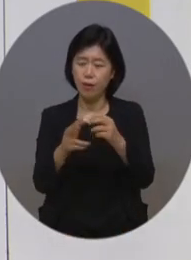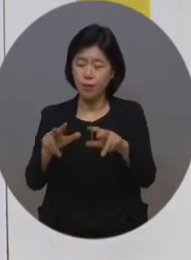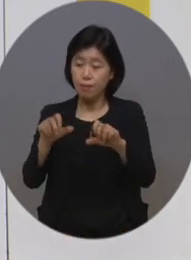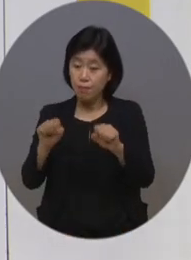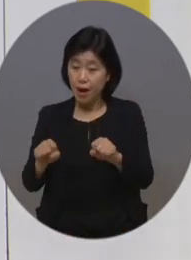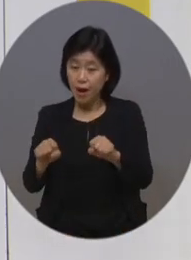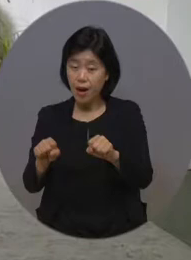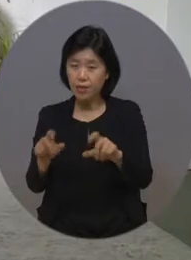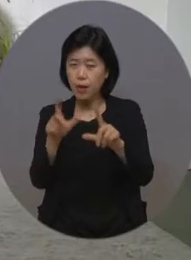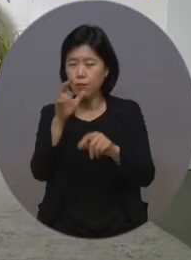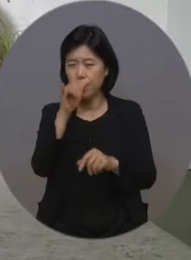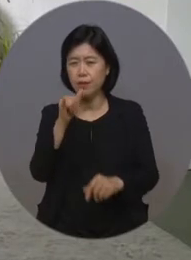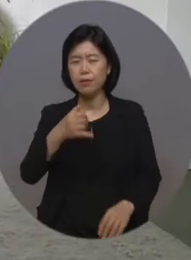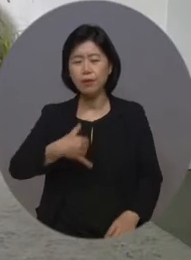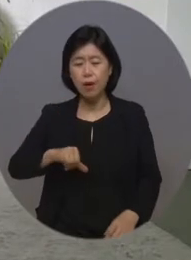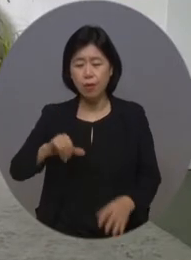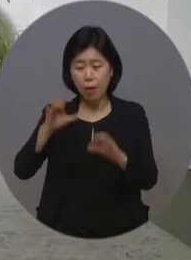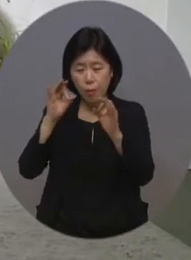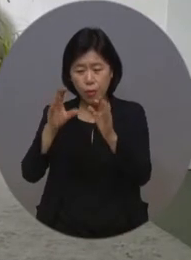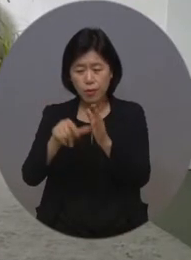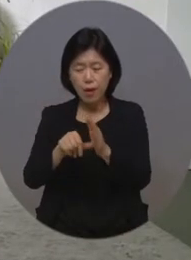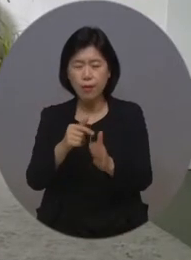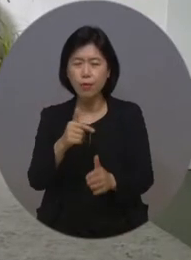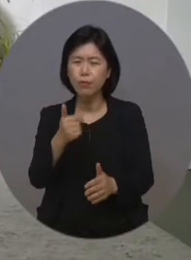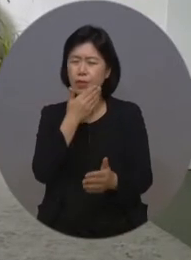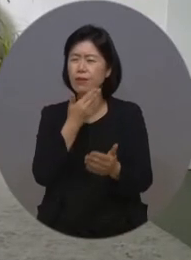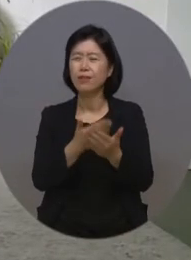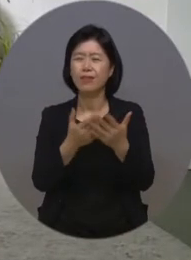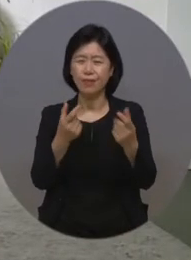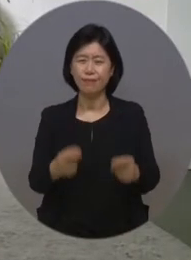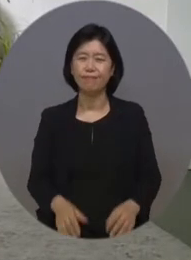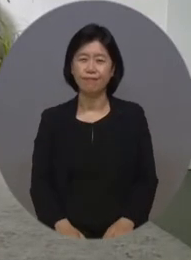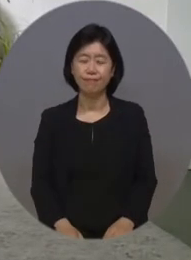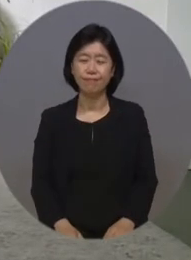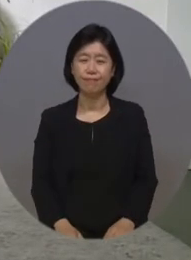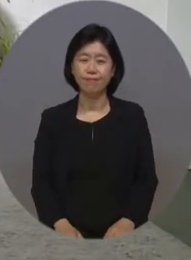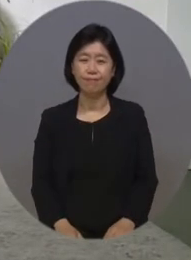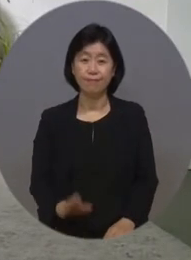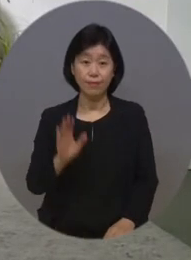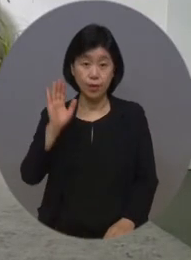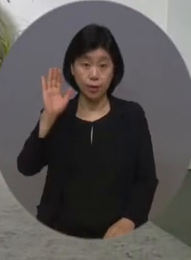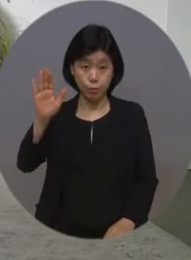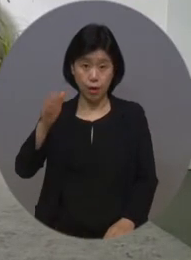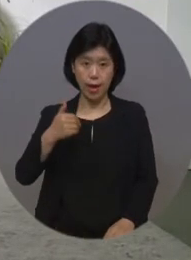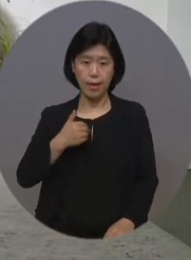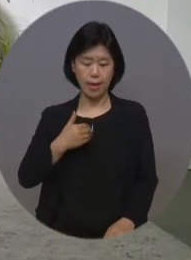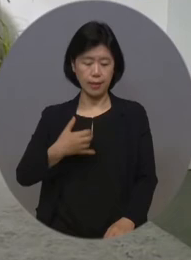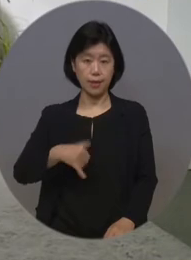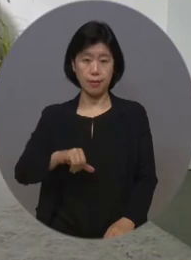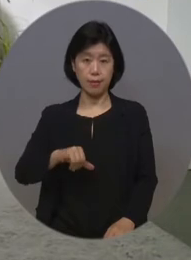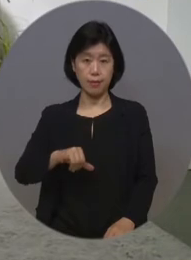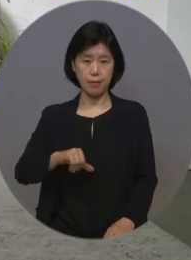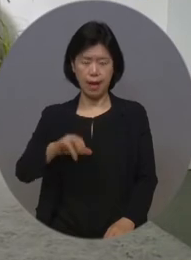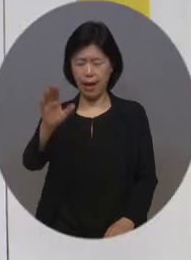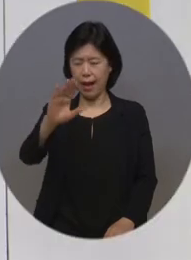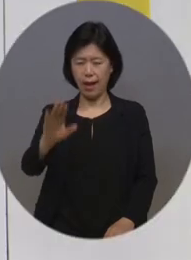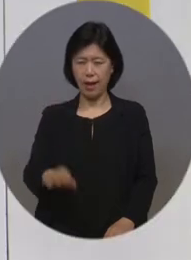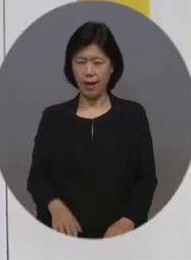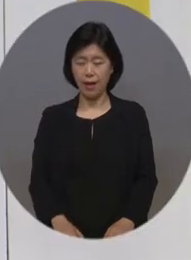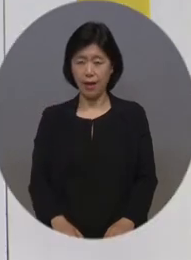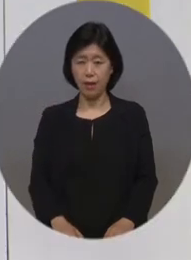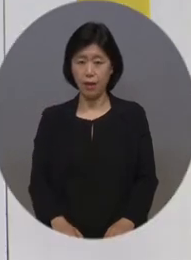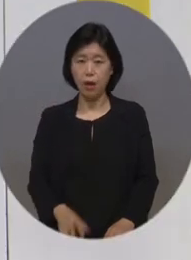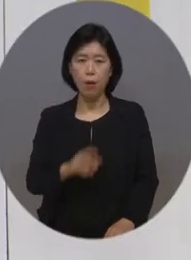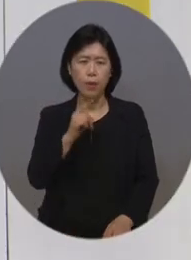그럼요 4 소중하고 사랑하는 자녀 니까 서 나중에 내가 우리 자녀는 안 그럴 거다 전반에